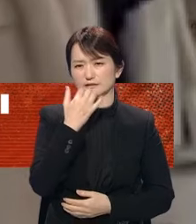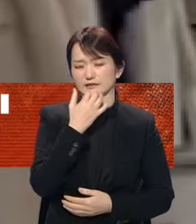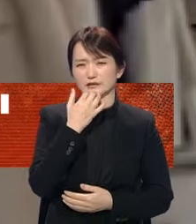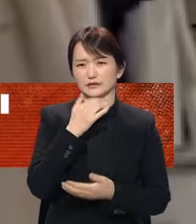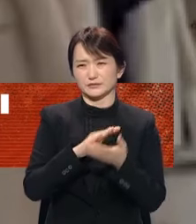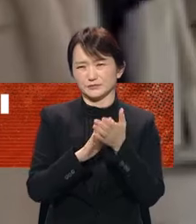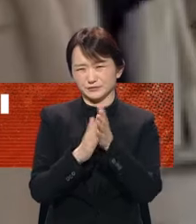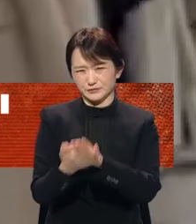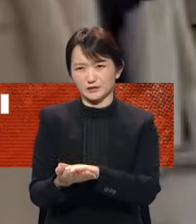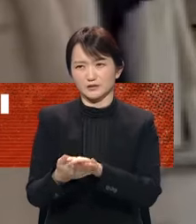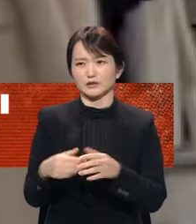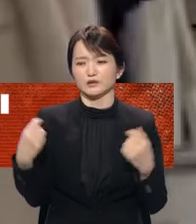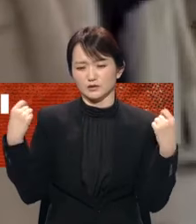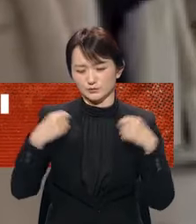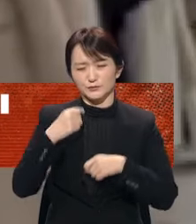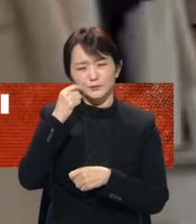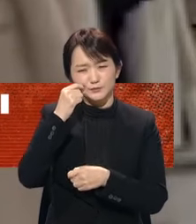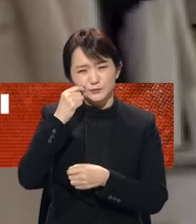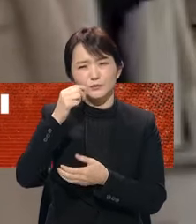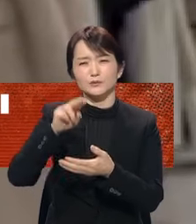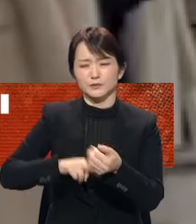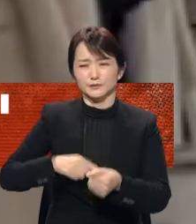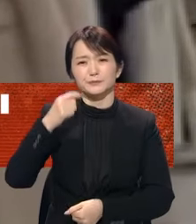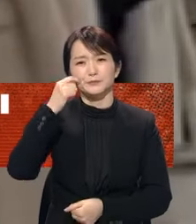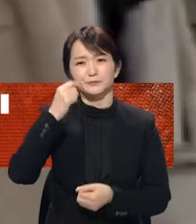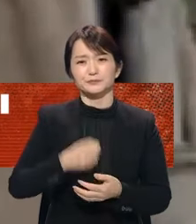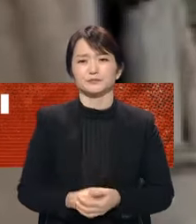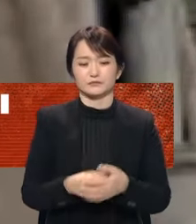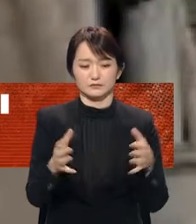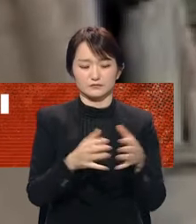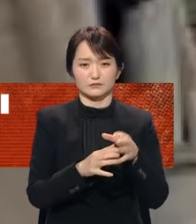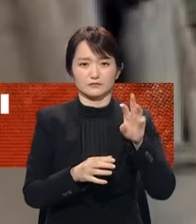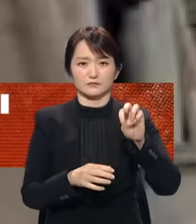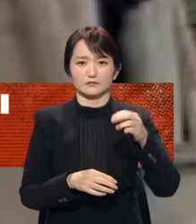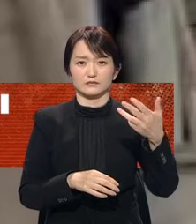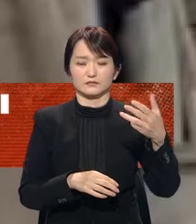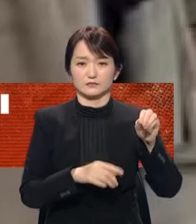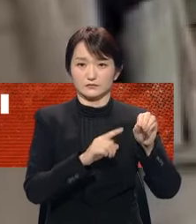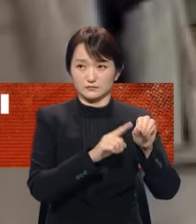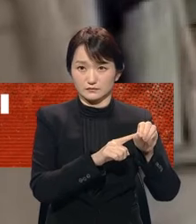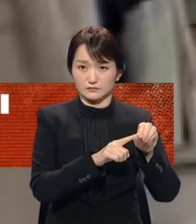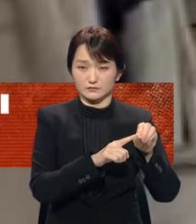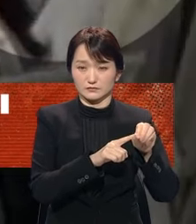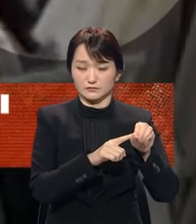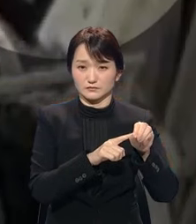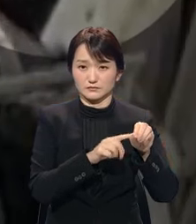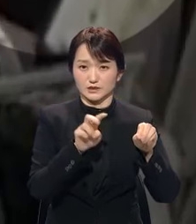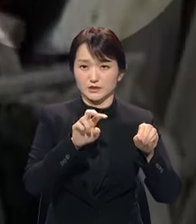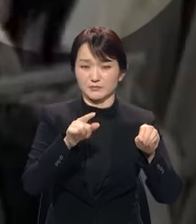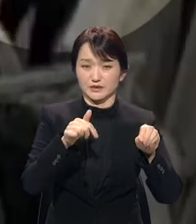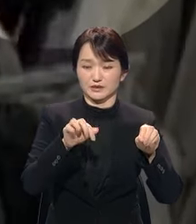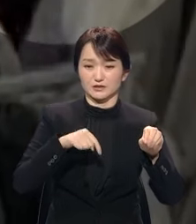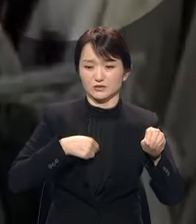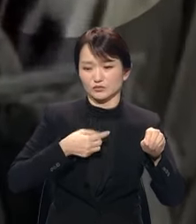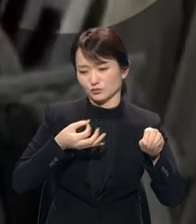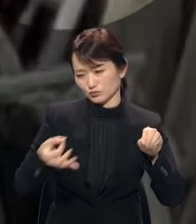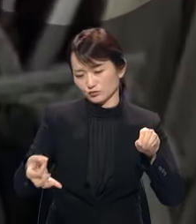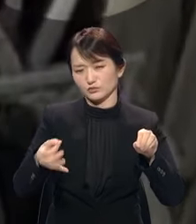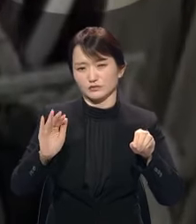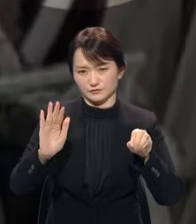수도 없고 판매할 수도 없는 상태가 됐습니다. 그 38만 원 제보자가 고스란히 자비로 이 부담할 수밖에 없는 상황이라고